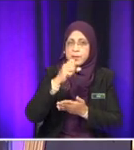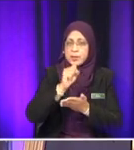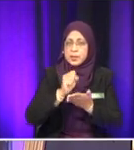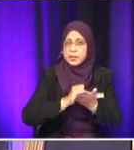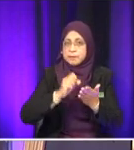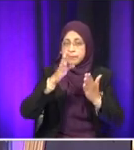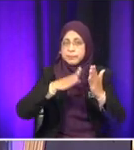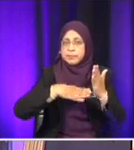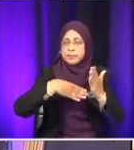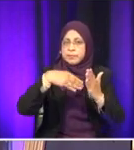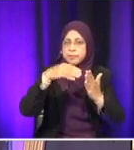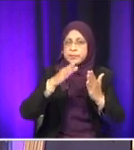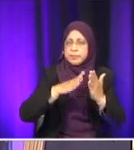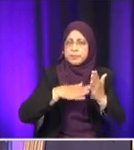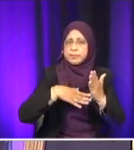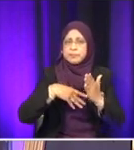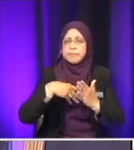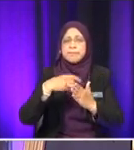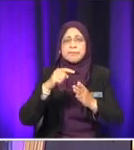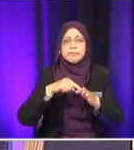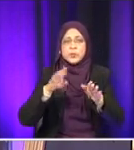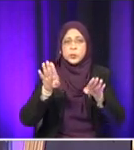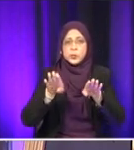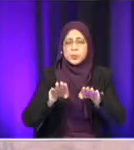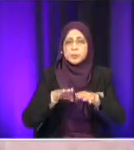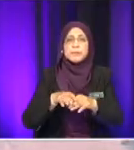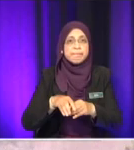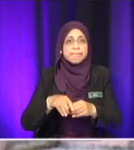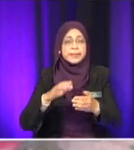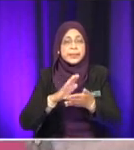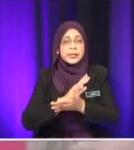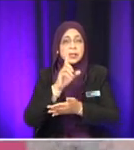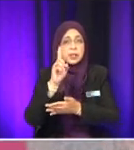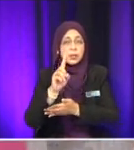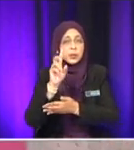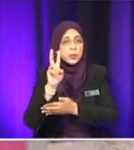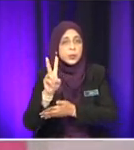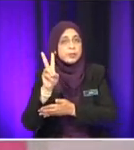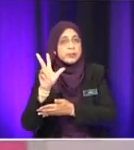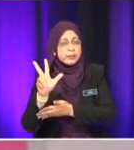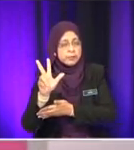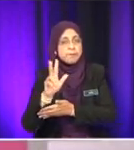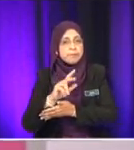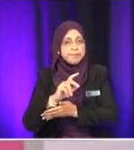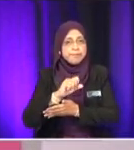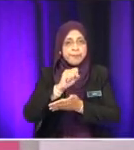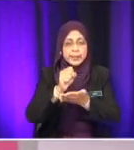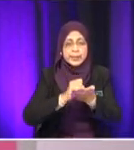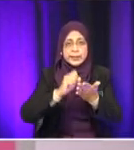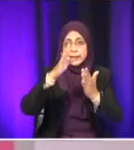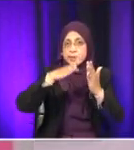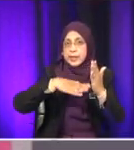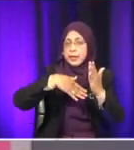Chatime dia berlaku pada kertas 1 2 dan 3 itu kepentingan yang besar lah pada pendapat saya